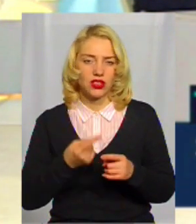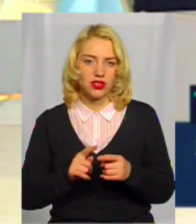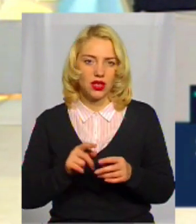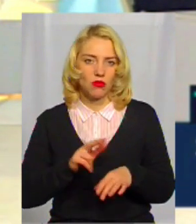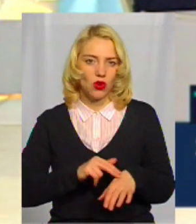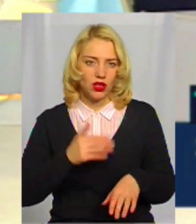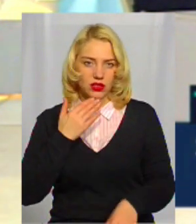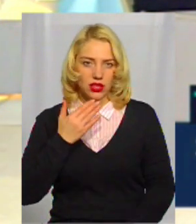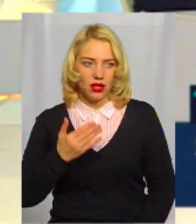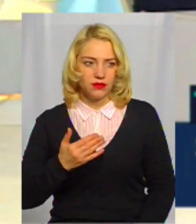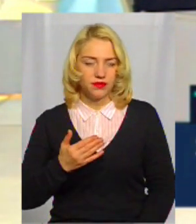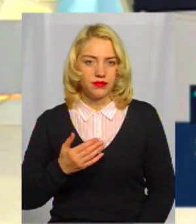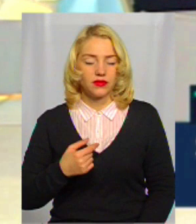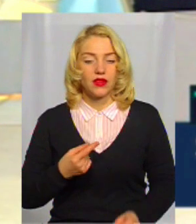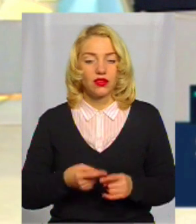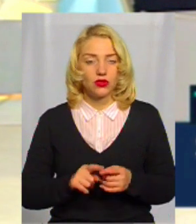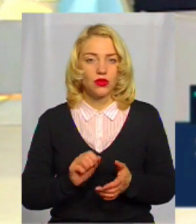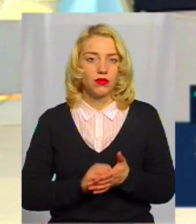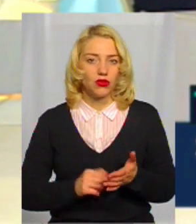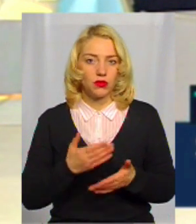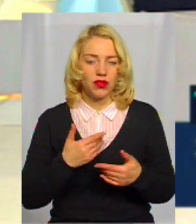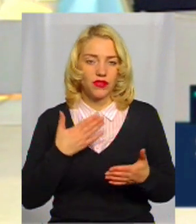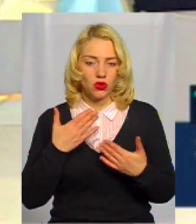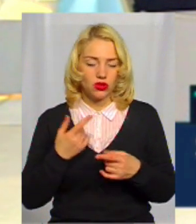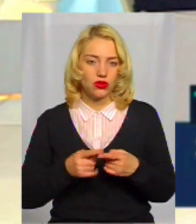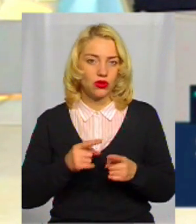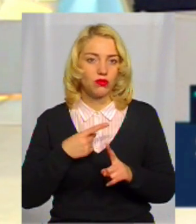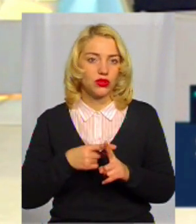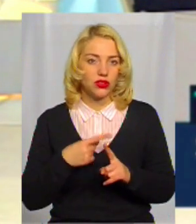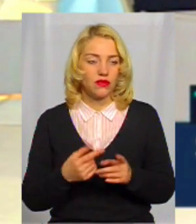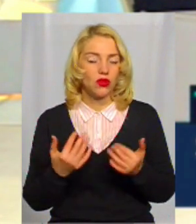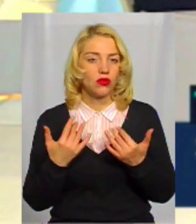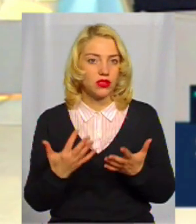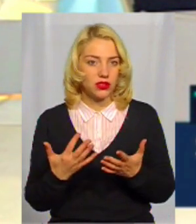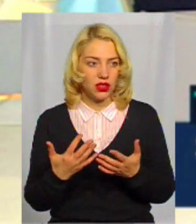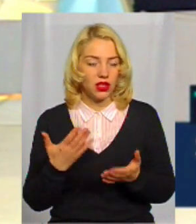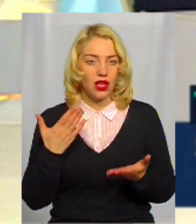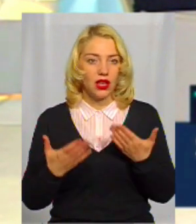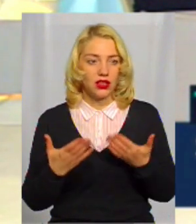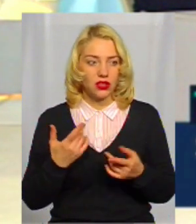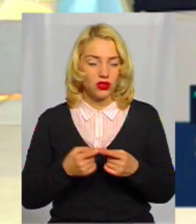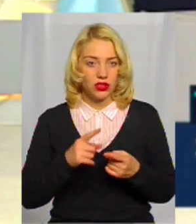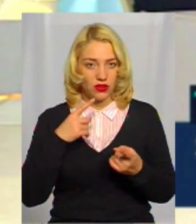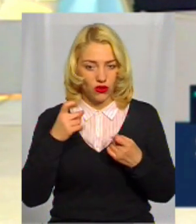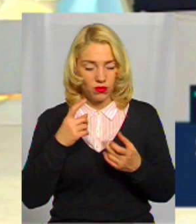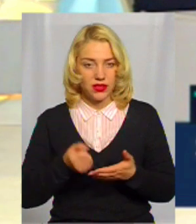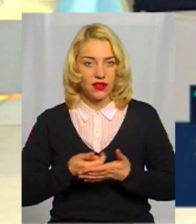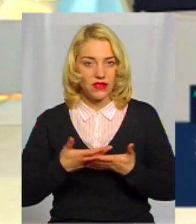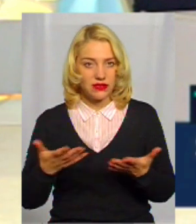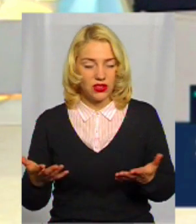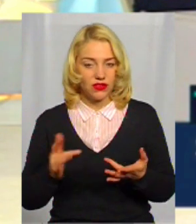Ну, з даного приводу ми відносимося до цього позитивно, оскільки Якщо дана інформація висвітлюється